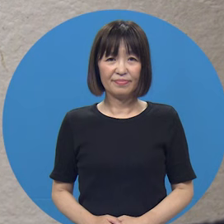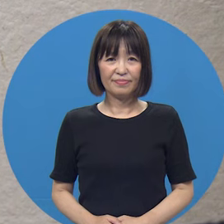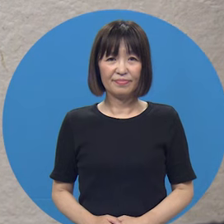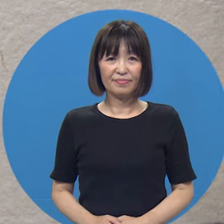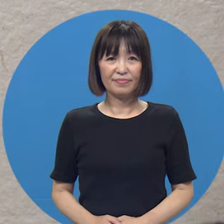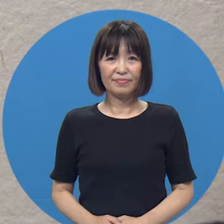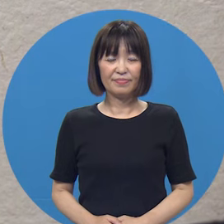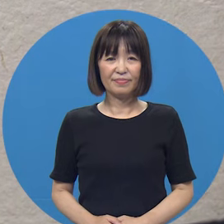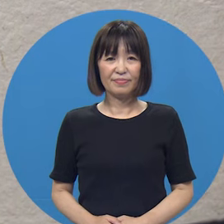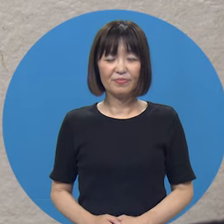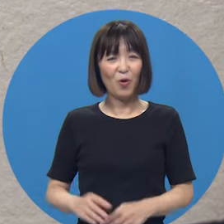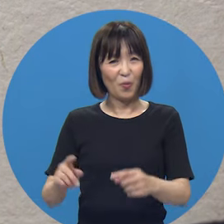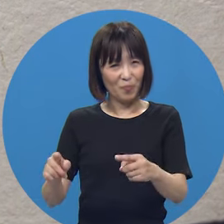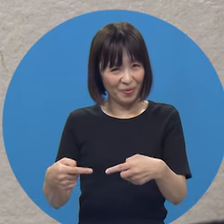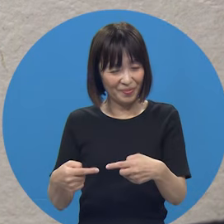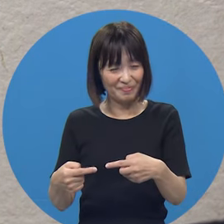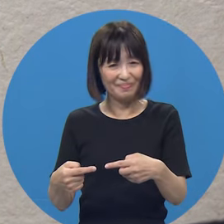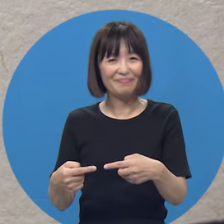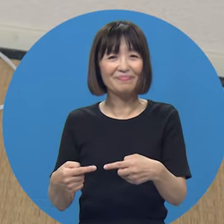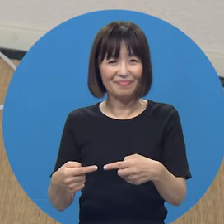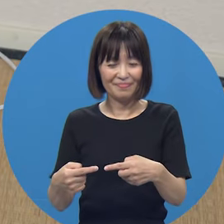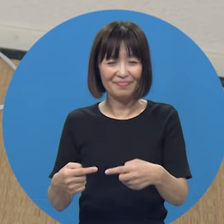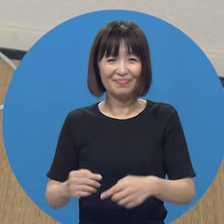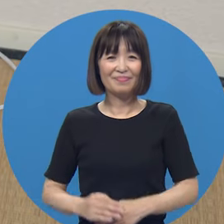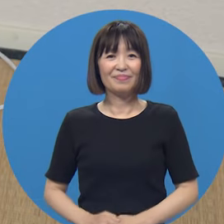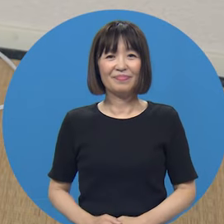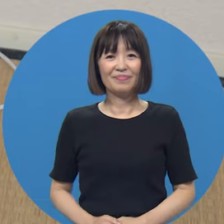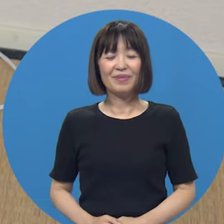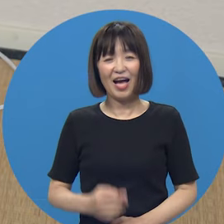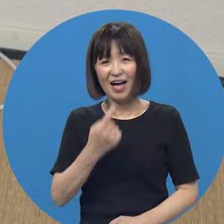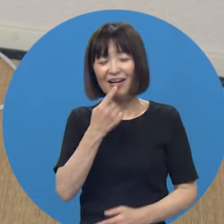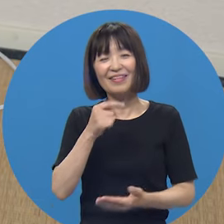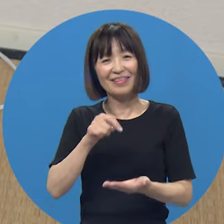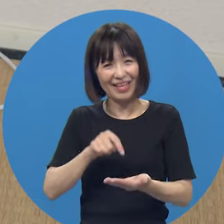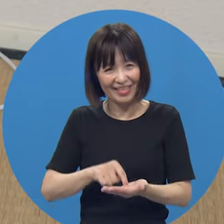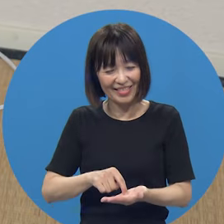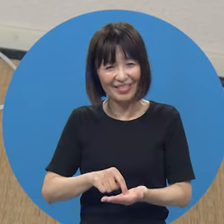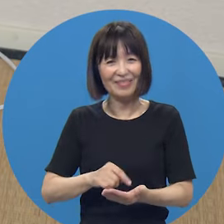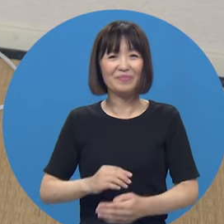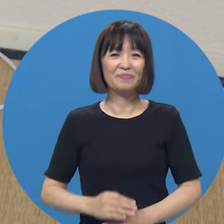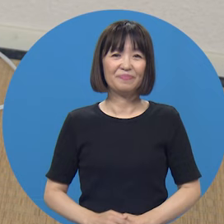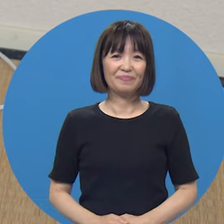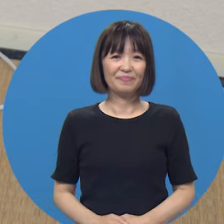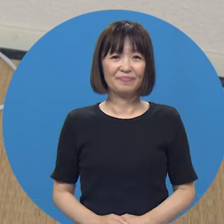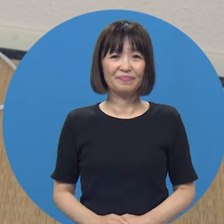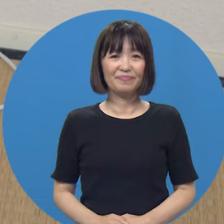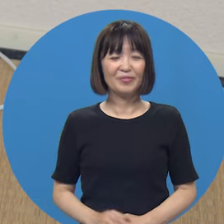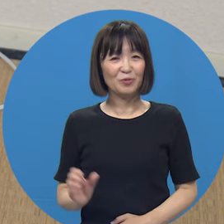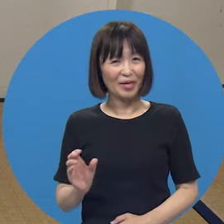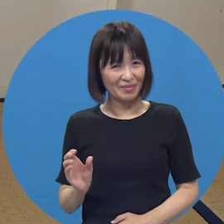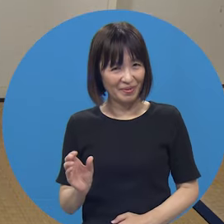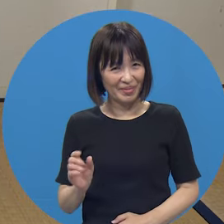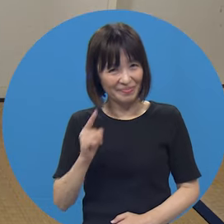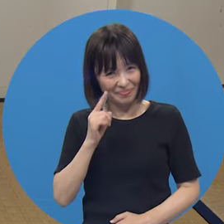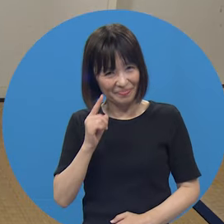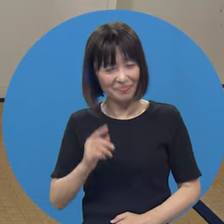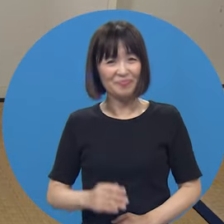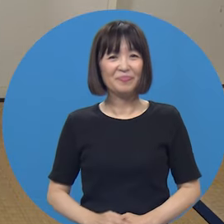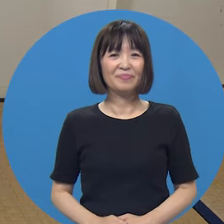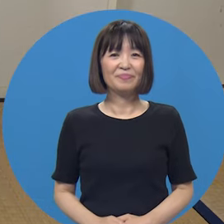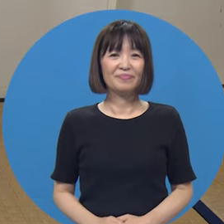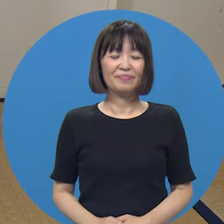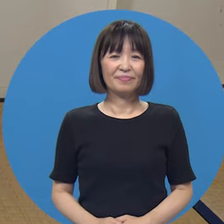スイッチを押す。 通電しました。簡単でした。では揺らしてみます。